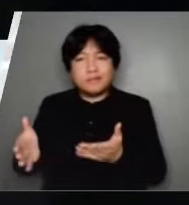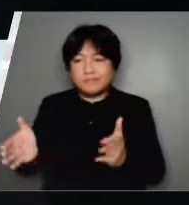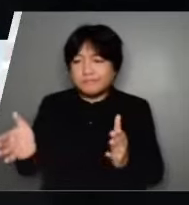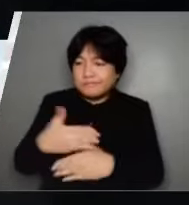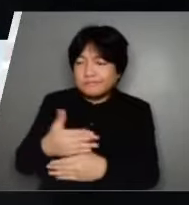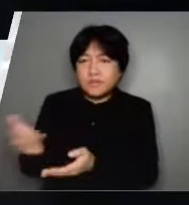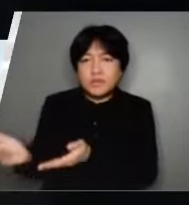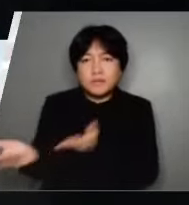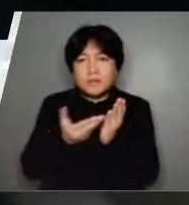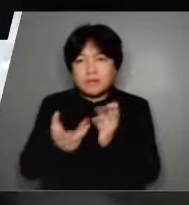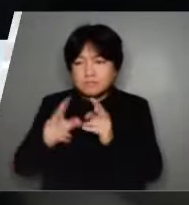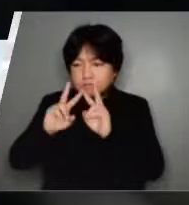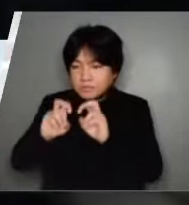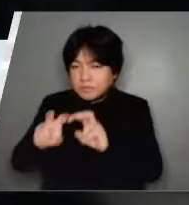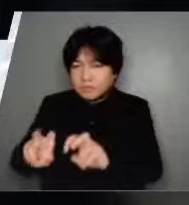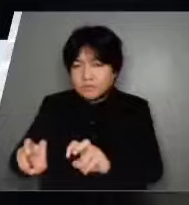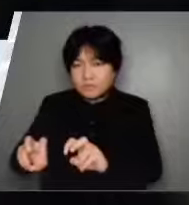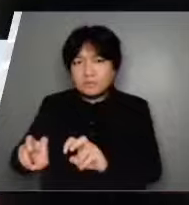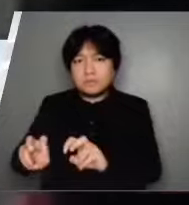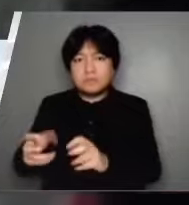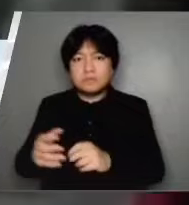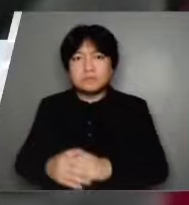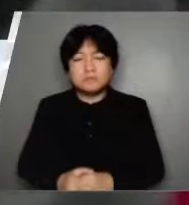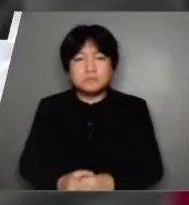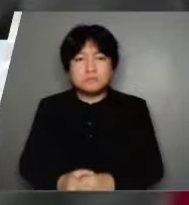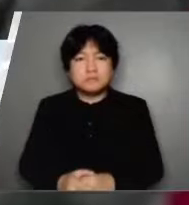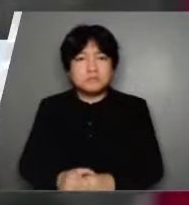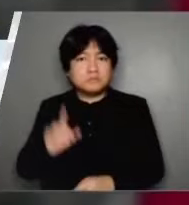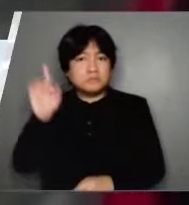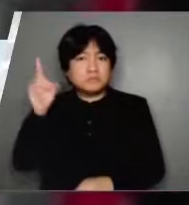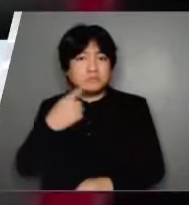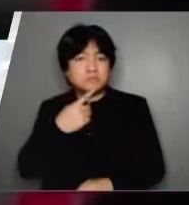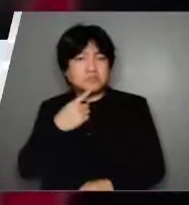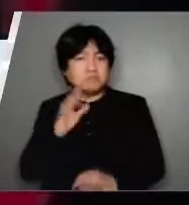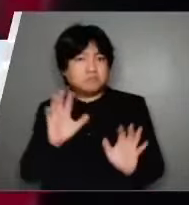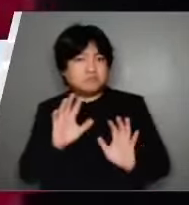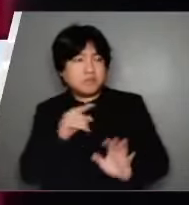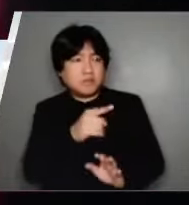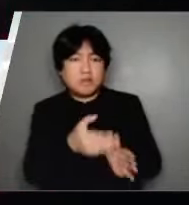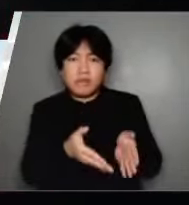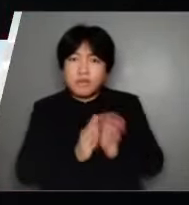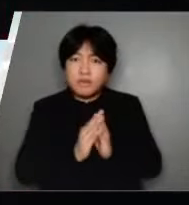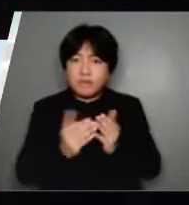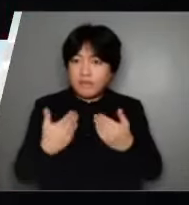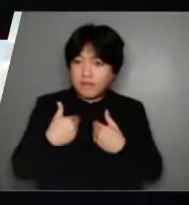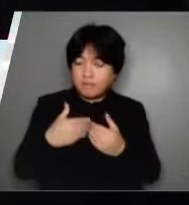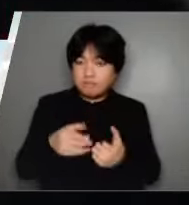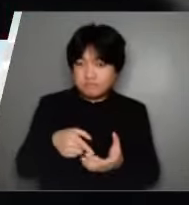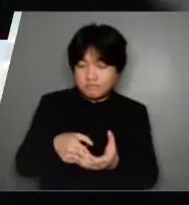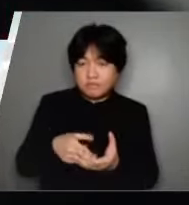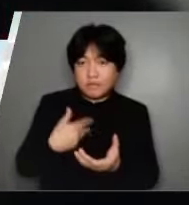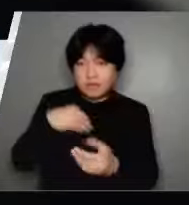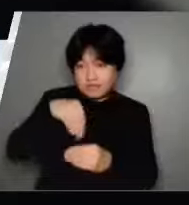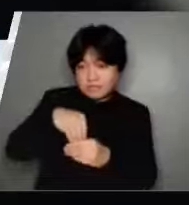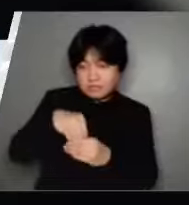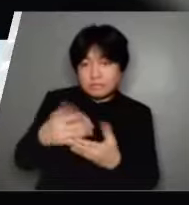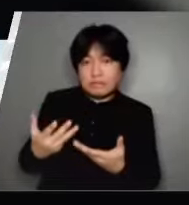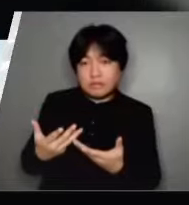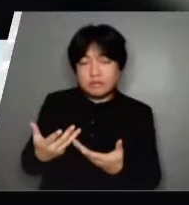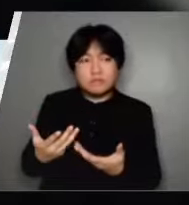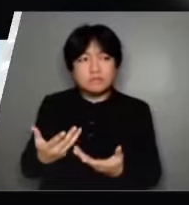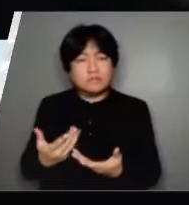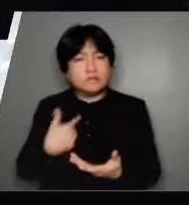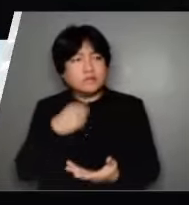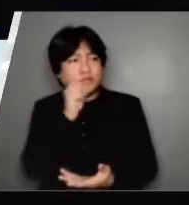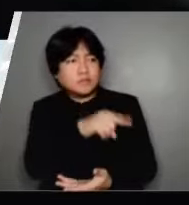everything of your luggage. No, he asked me, do I have any more in those purses? And I said no. And I asked him, where are my bags?